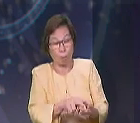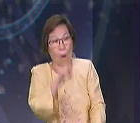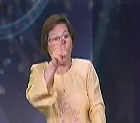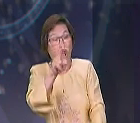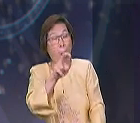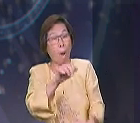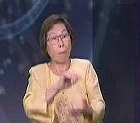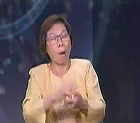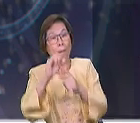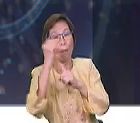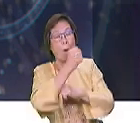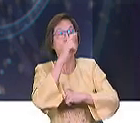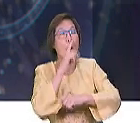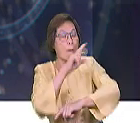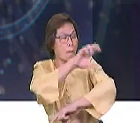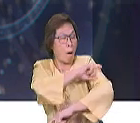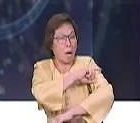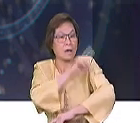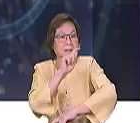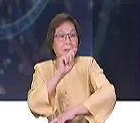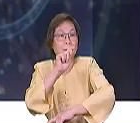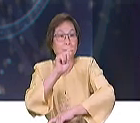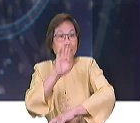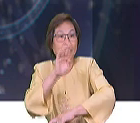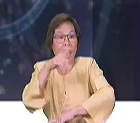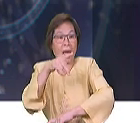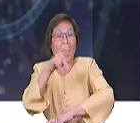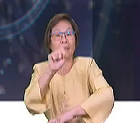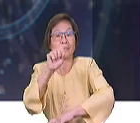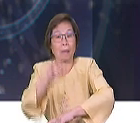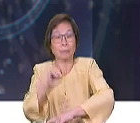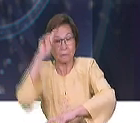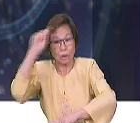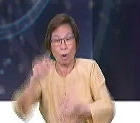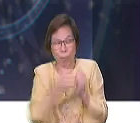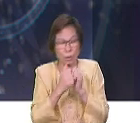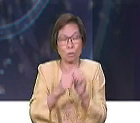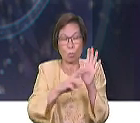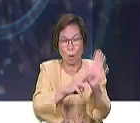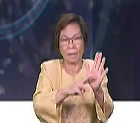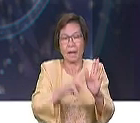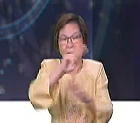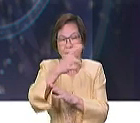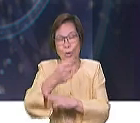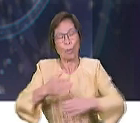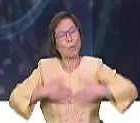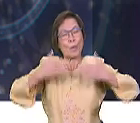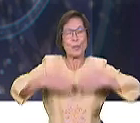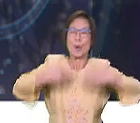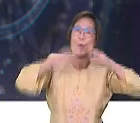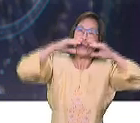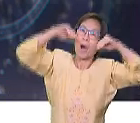mesra Persatuan Bulan Sabit Merah PBSM Terengganu bersama wakil NGO menceriakan pagi Aidil